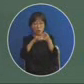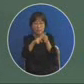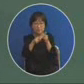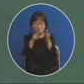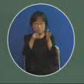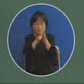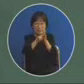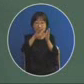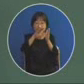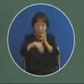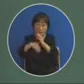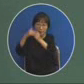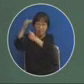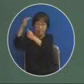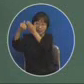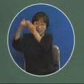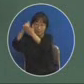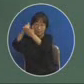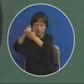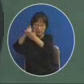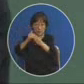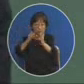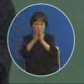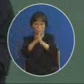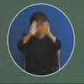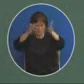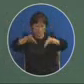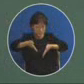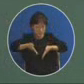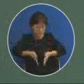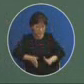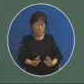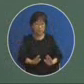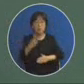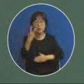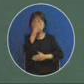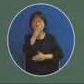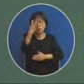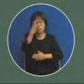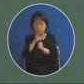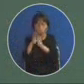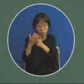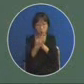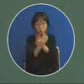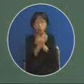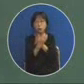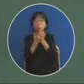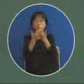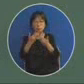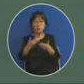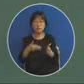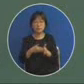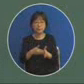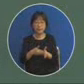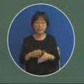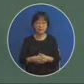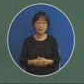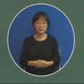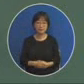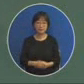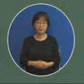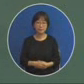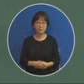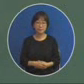모세의 출생을 보호하셨어요. Levite man married 그렇죠? a Levite woman, and we see that from that the moment that they held onto this covenant, God prepared all